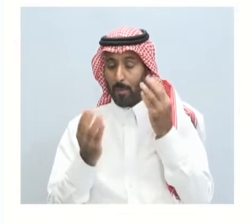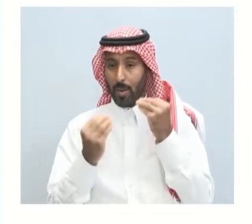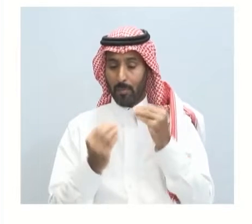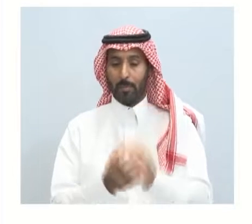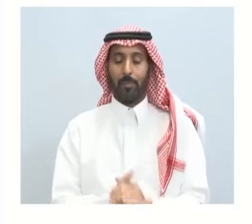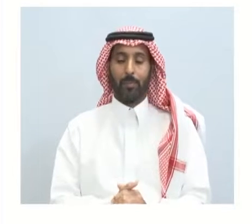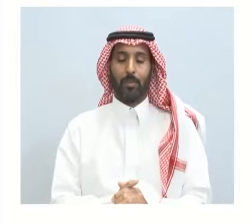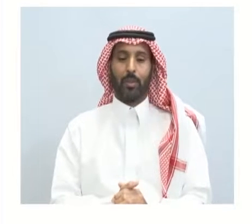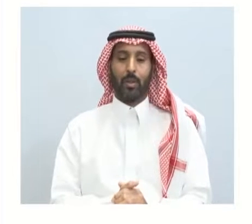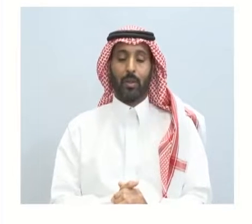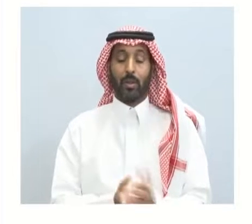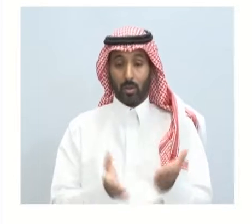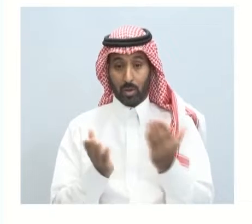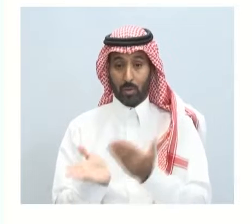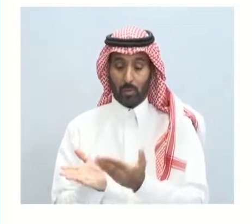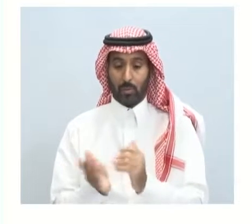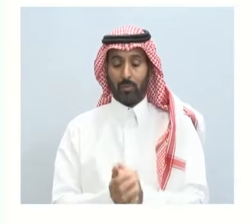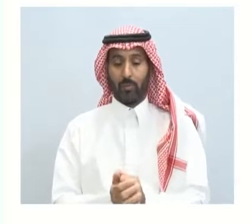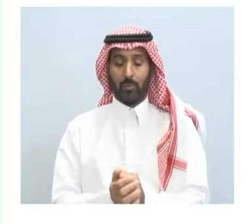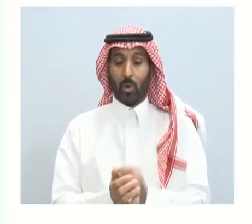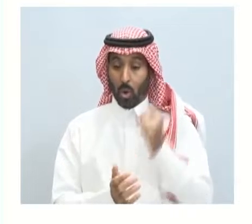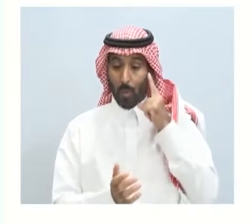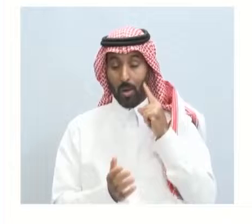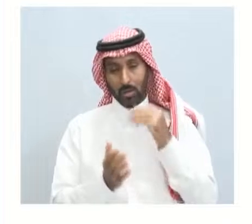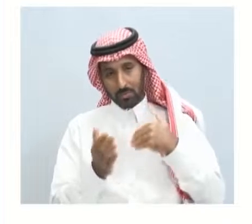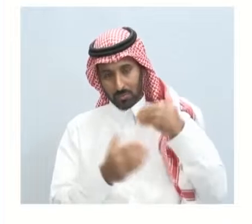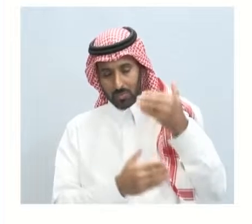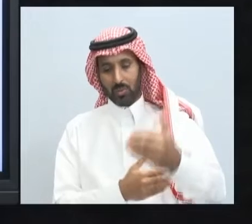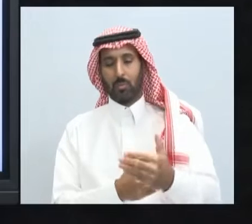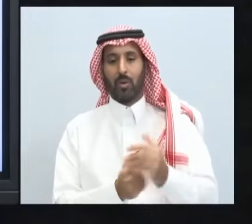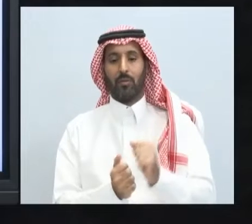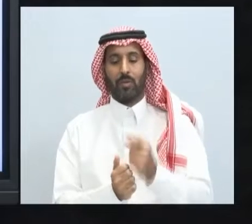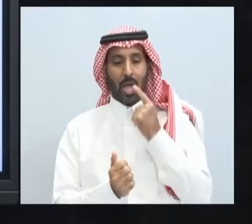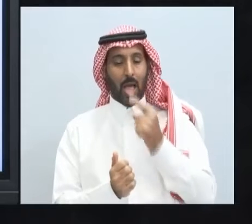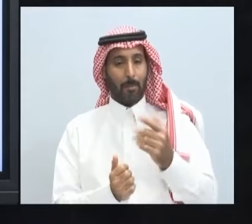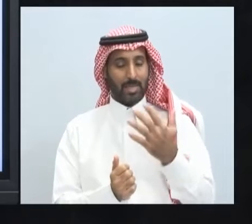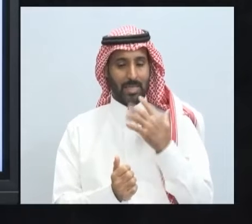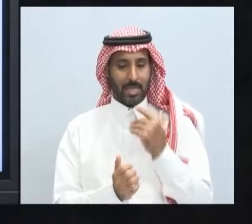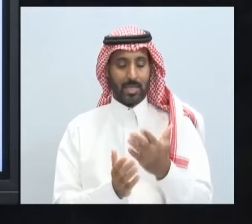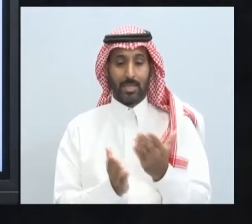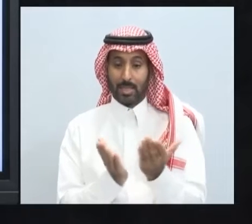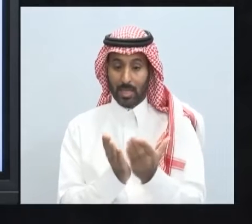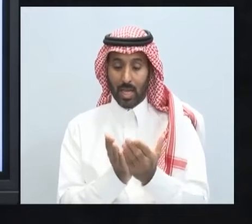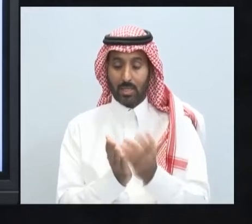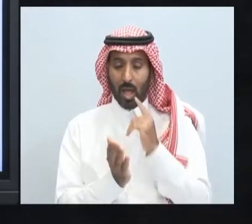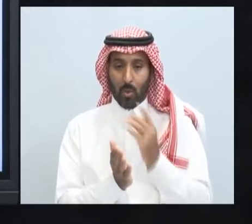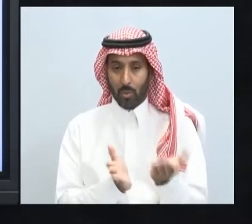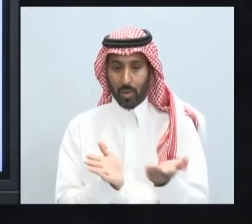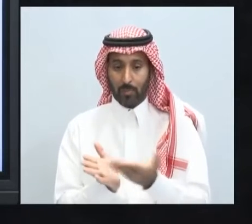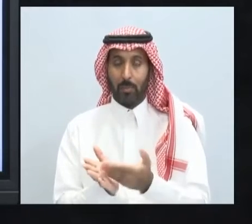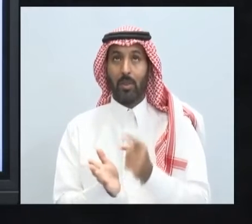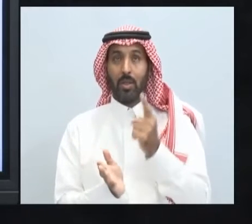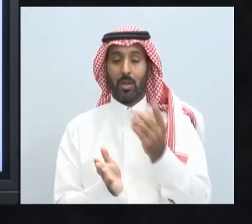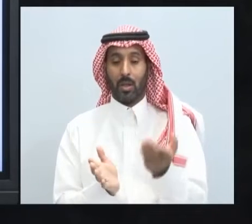العلم اهلا بكم علماء المستقبل في عام دراسي وعودا حميدا